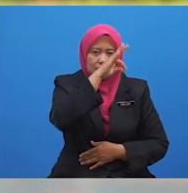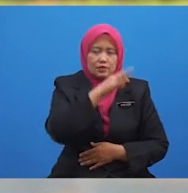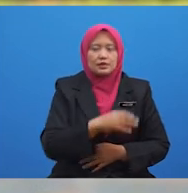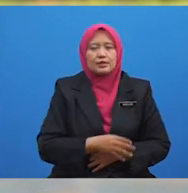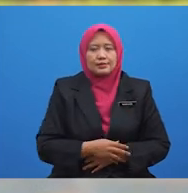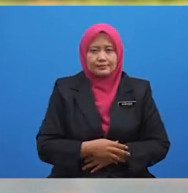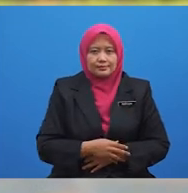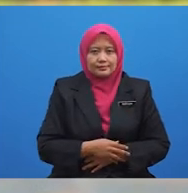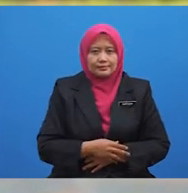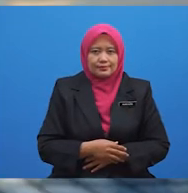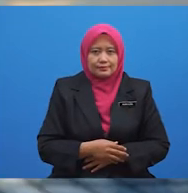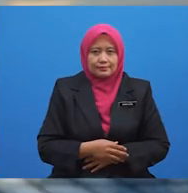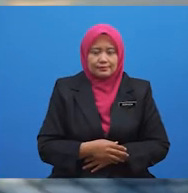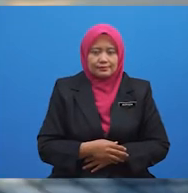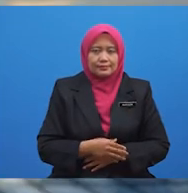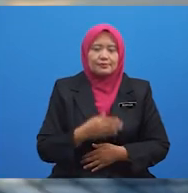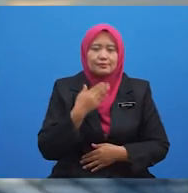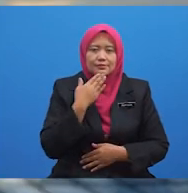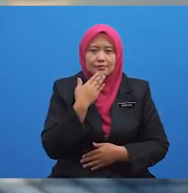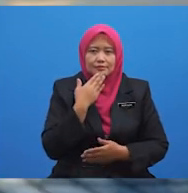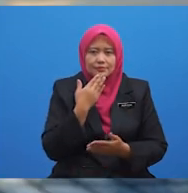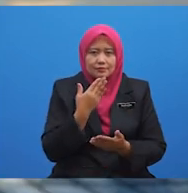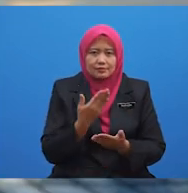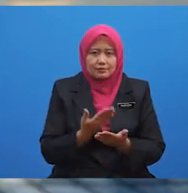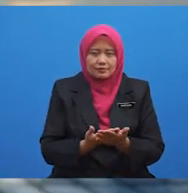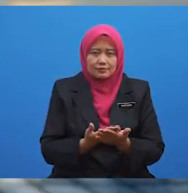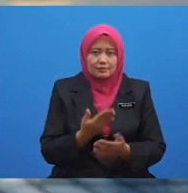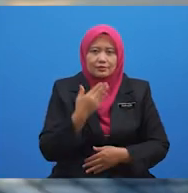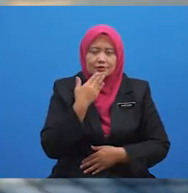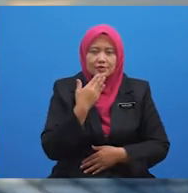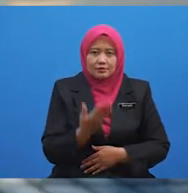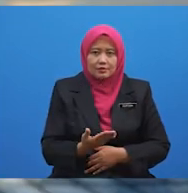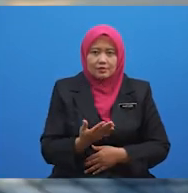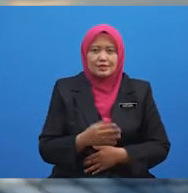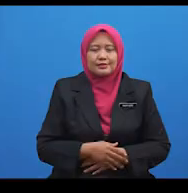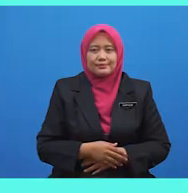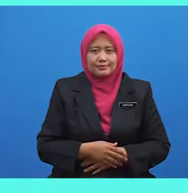warga negara yang hebat. Terima kasih dan semoga kita bertemu lagi.